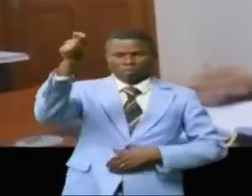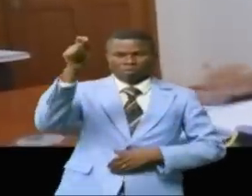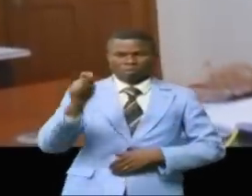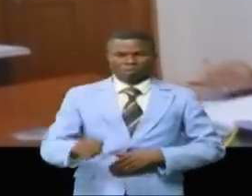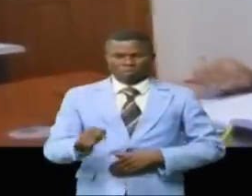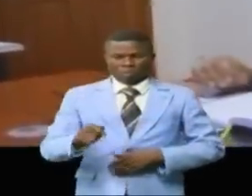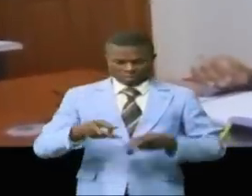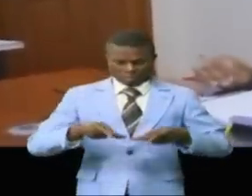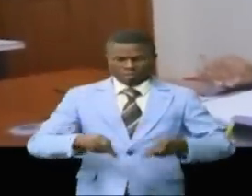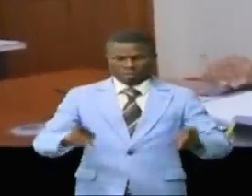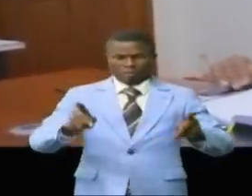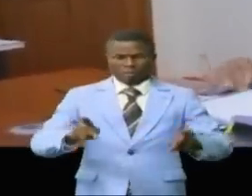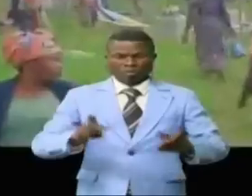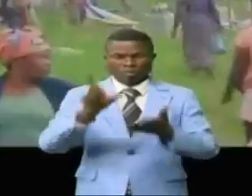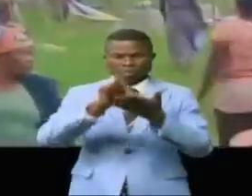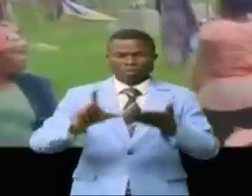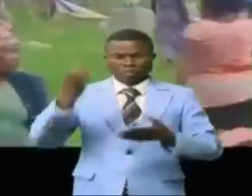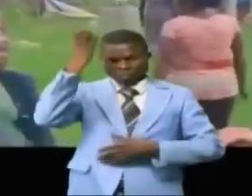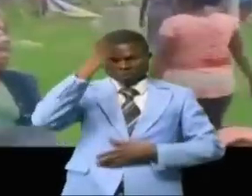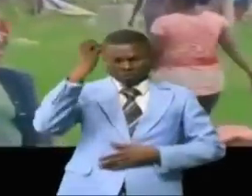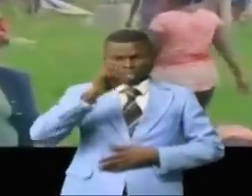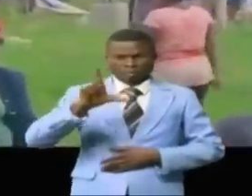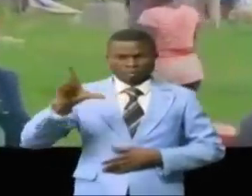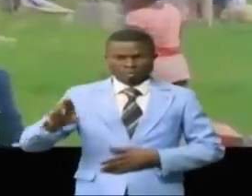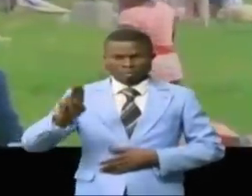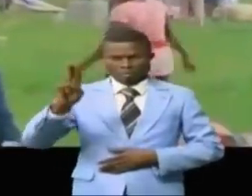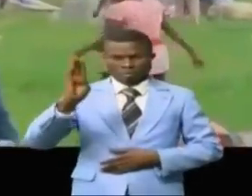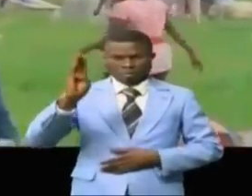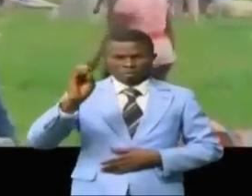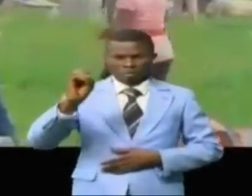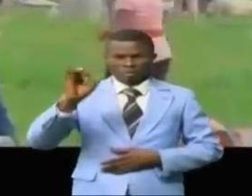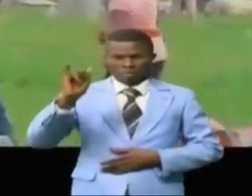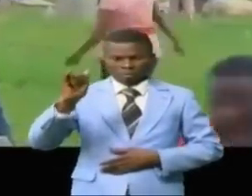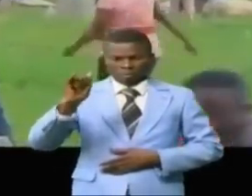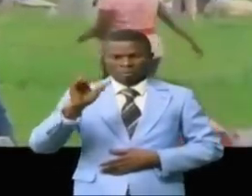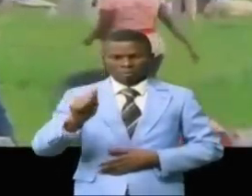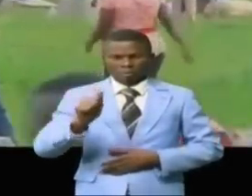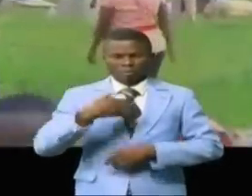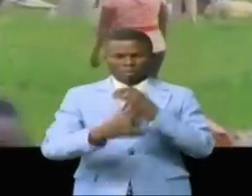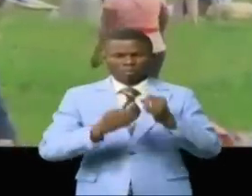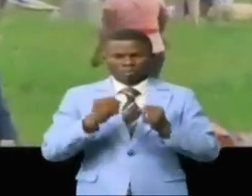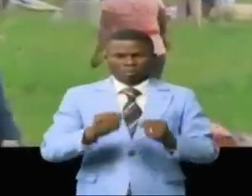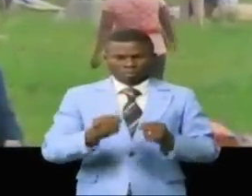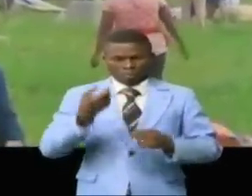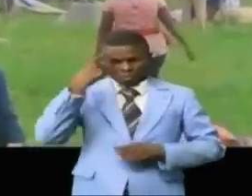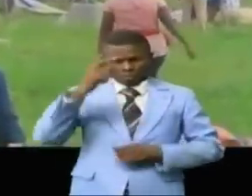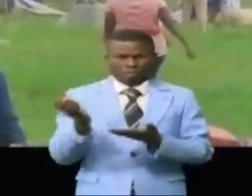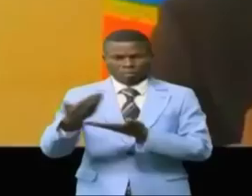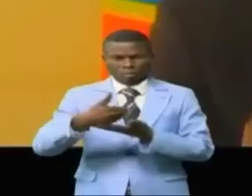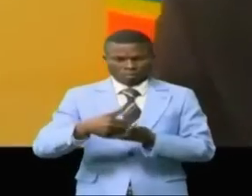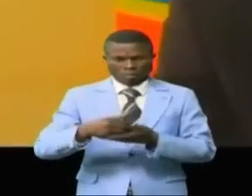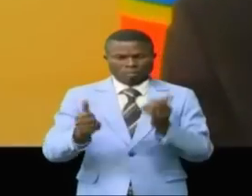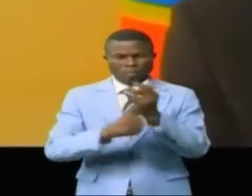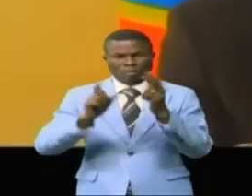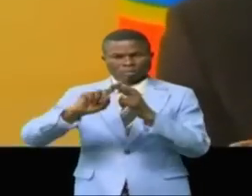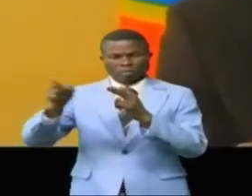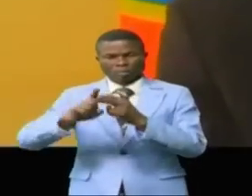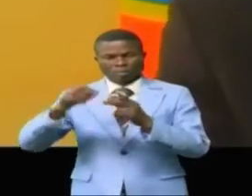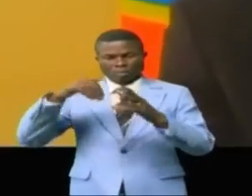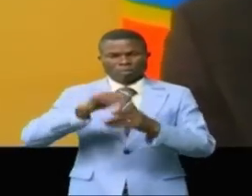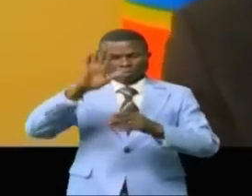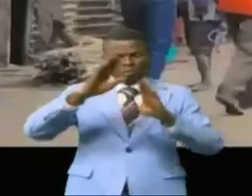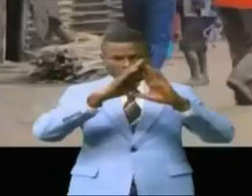sous la houlette du lieutenant-général Luboyanka Chumadjoni, qui ne ménage aucun effort pour les retours des déplacés dans leurs